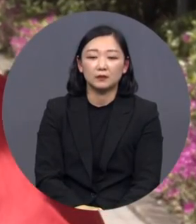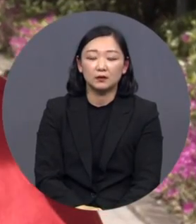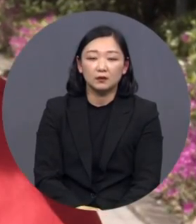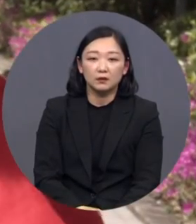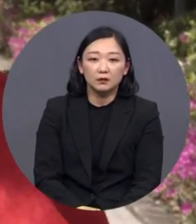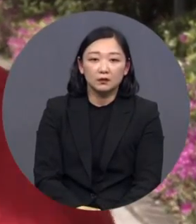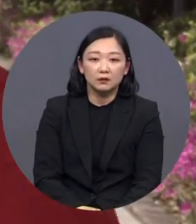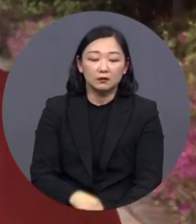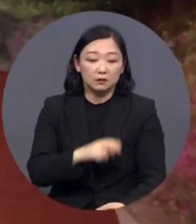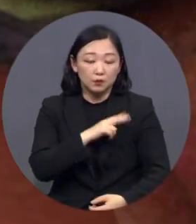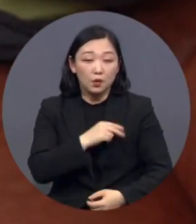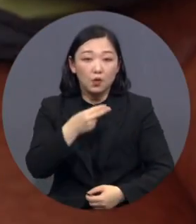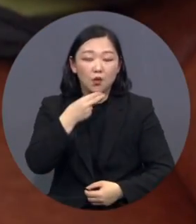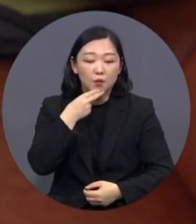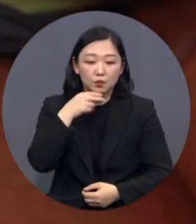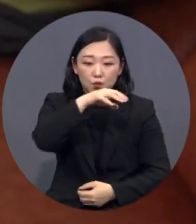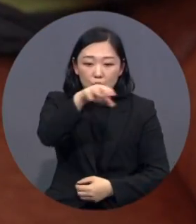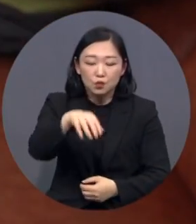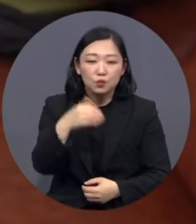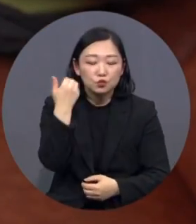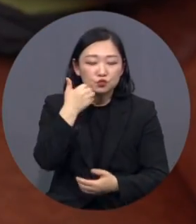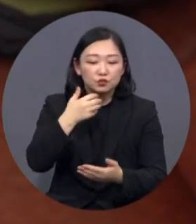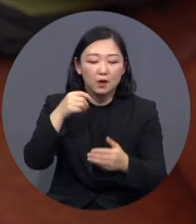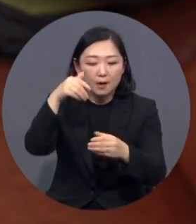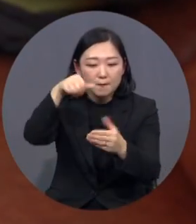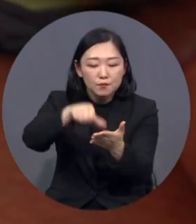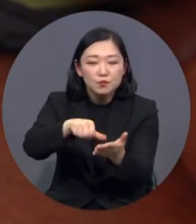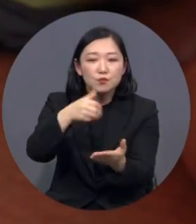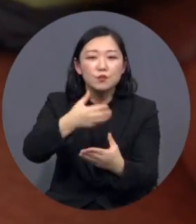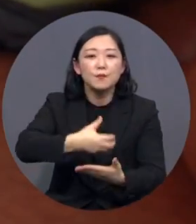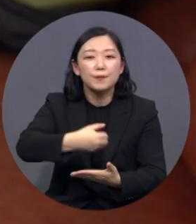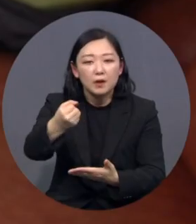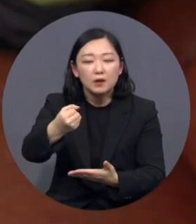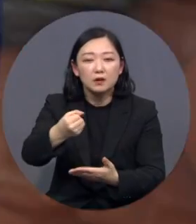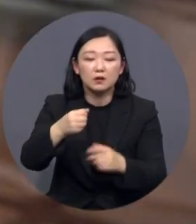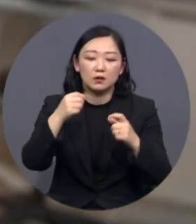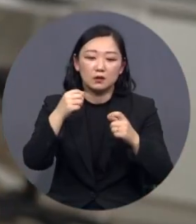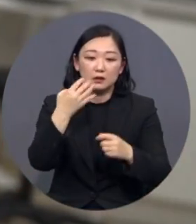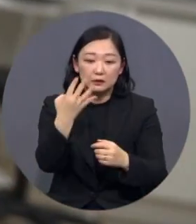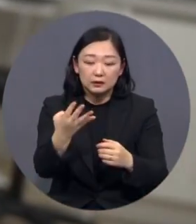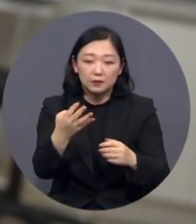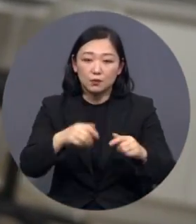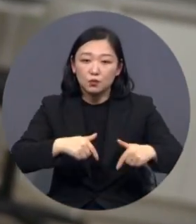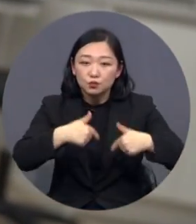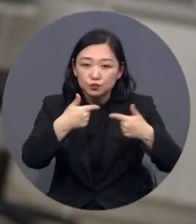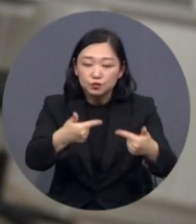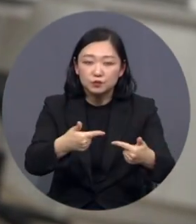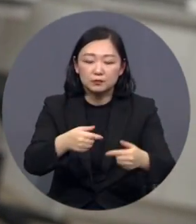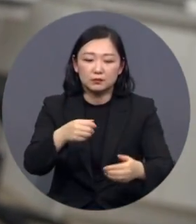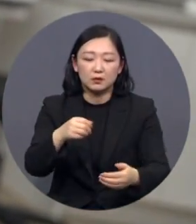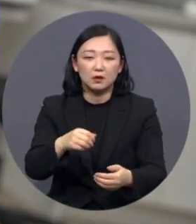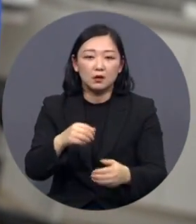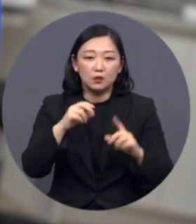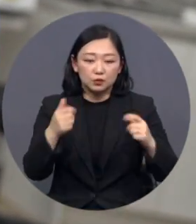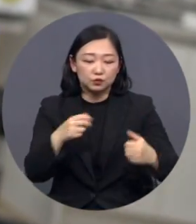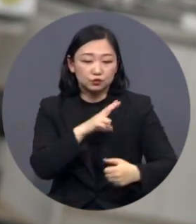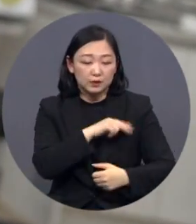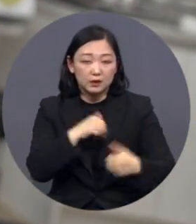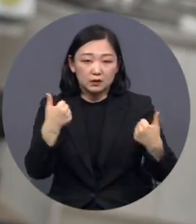아라동을 지역구의 표심을 누가 잡을 수 있을지, 다자구도가 된 도의원 보궐선거 역시 총선